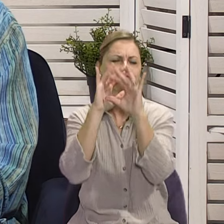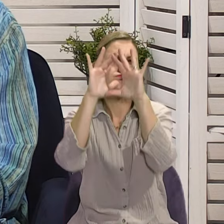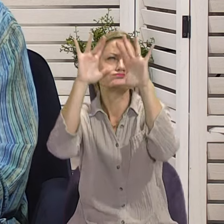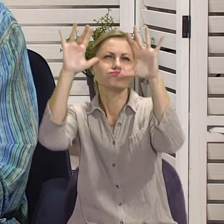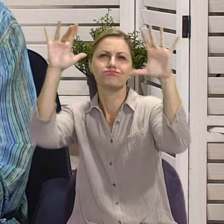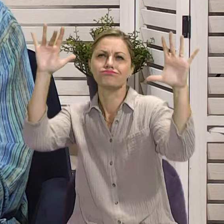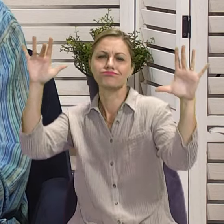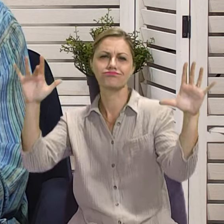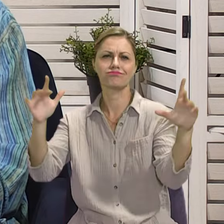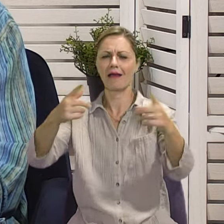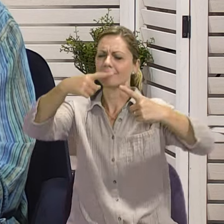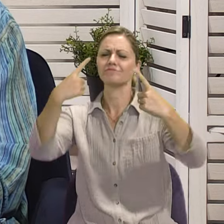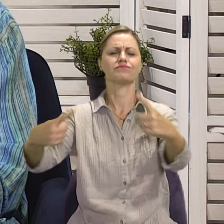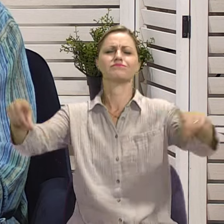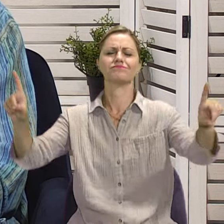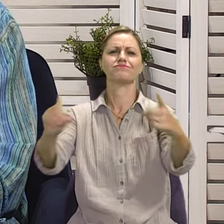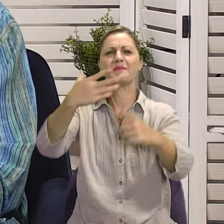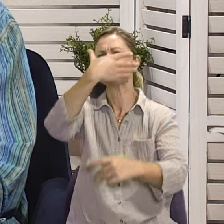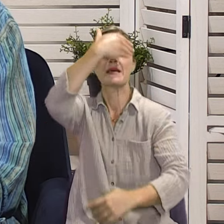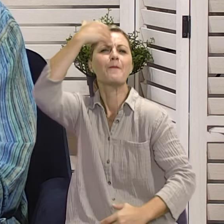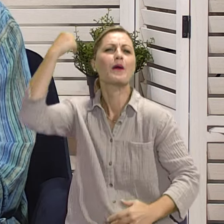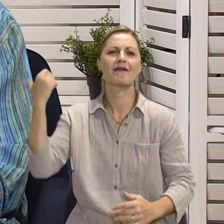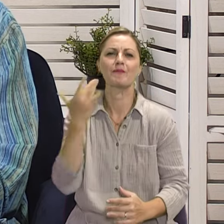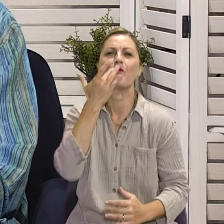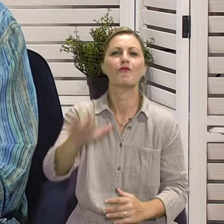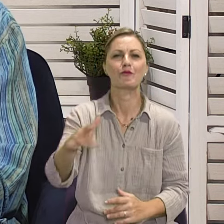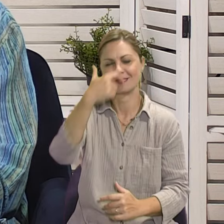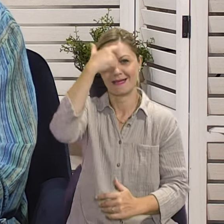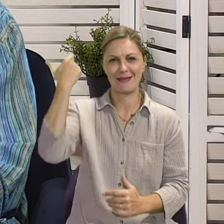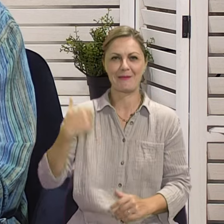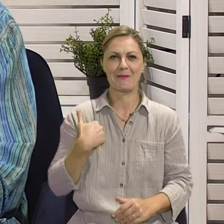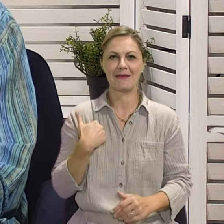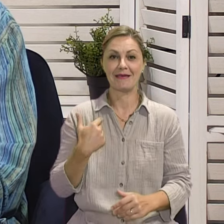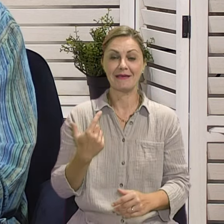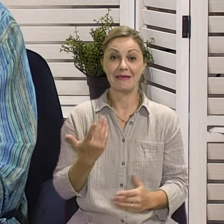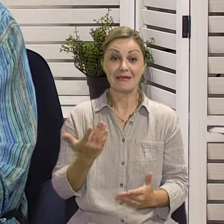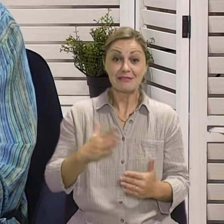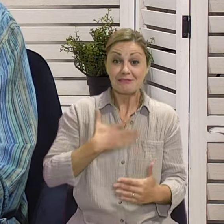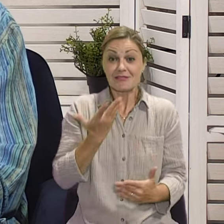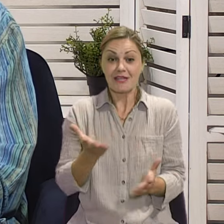kojima radim, to je samo još jedna stvar koja može čak i doprinijeti